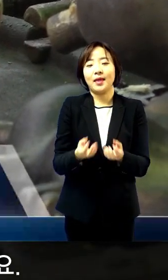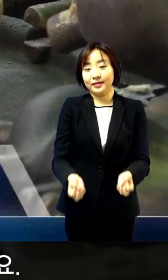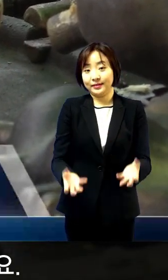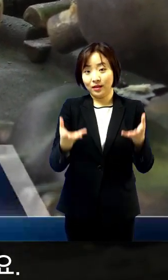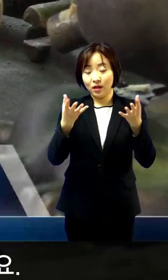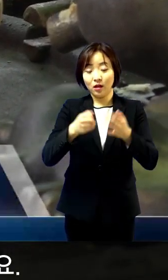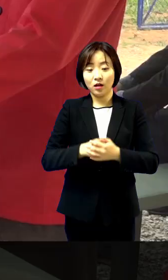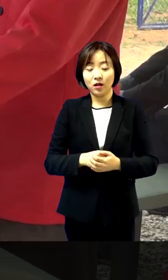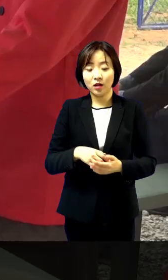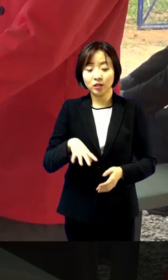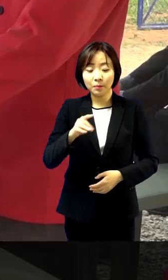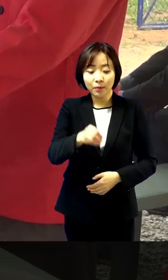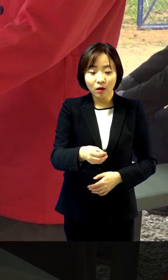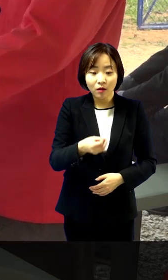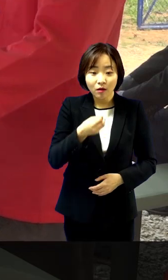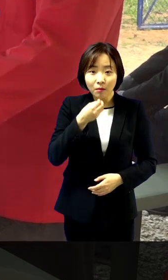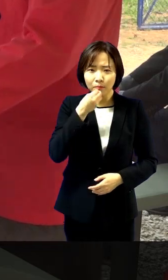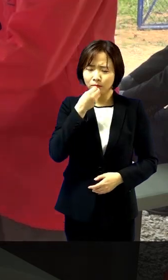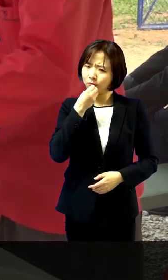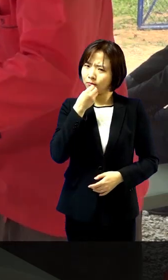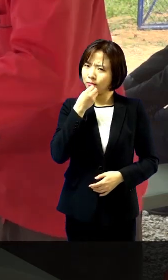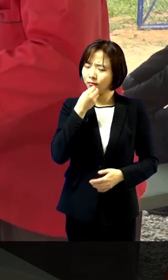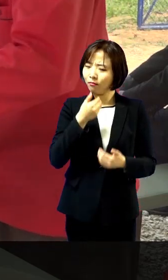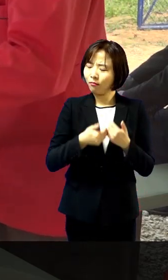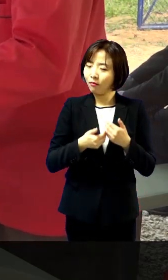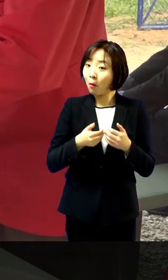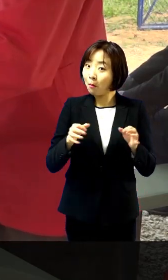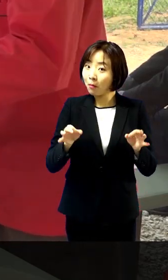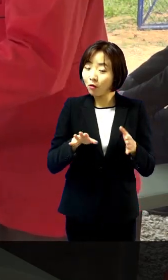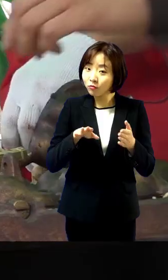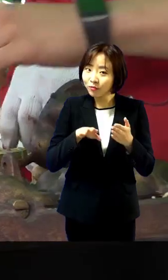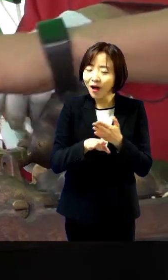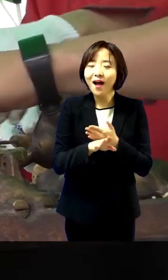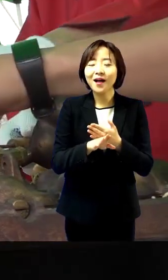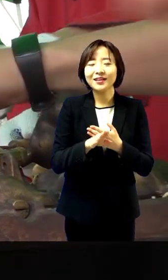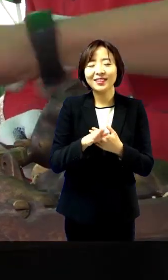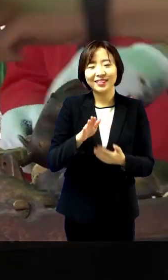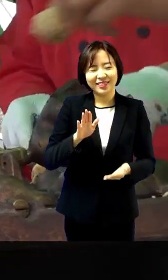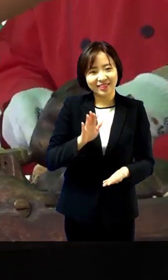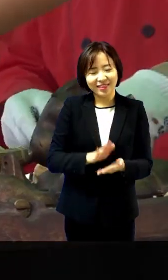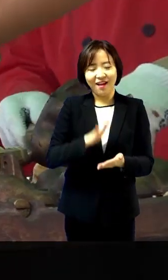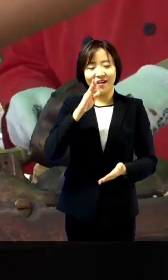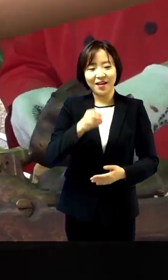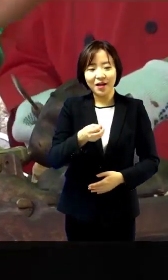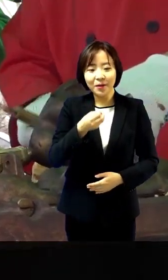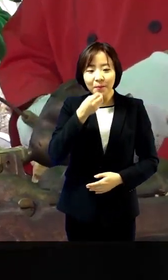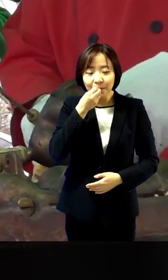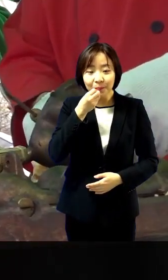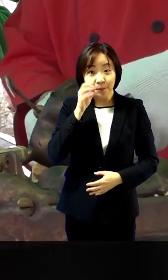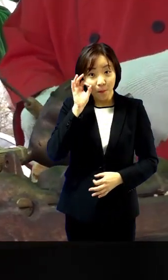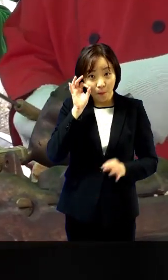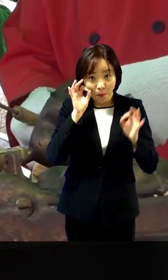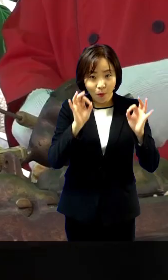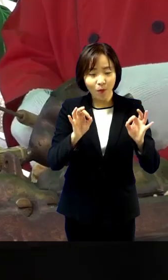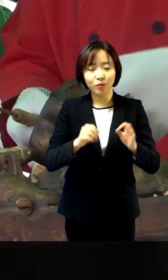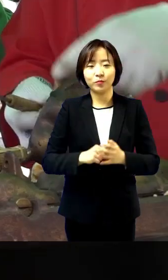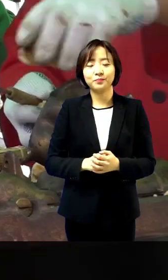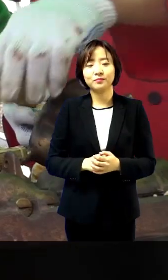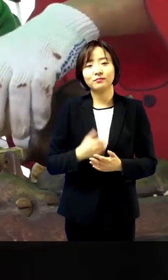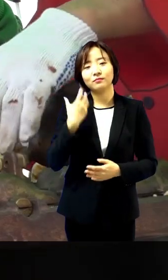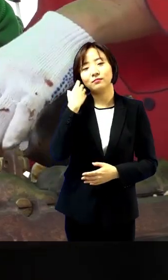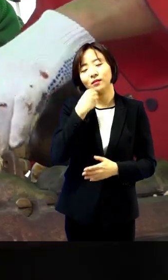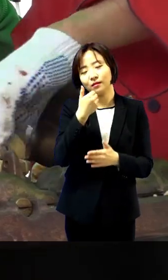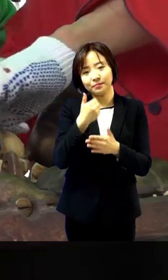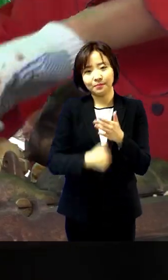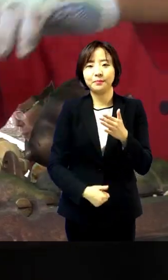행사를 진행했는데요. 처음 맛보는 호두 과자의 어색함도 잠시 갓 따온 따끈따끈한 호두 과자를 불어가며